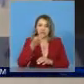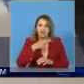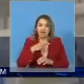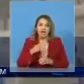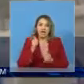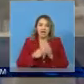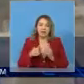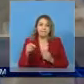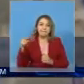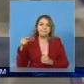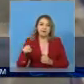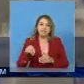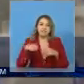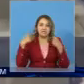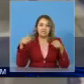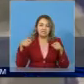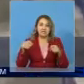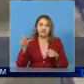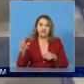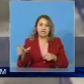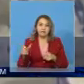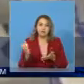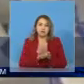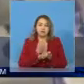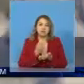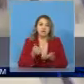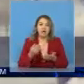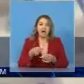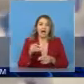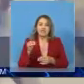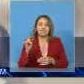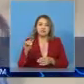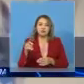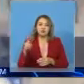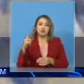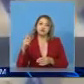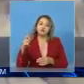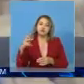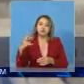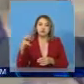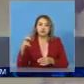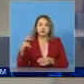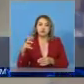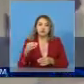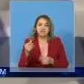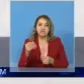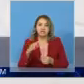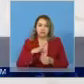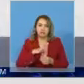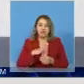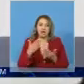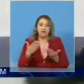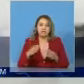әр ампулуасын 1000 теңгеге сатқан адам ұсталды. Ал бұл антибиотиктің әр ампулуасы 150-200 теңге болуы тиіс. Жедел шара